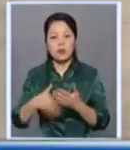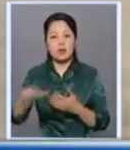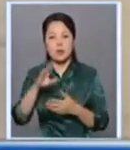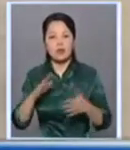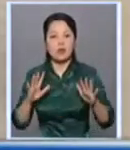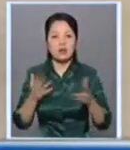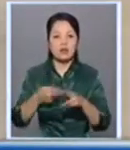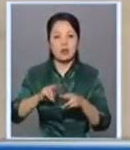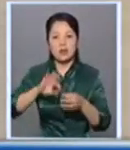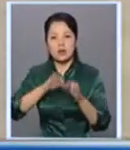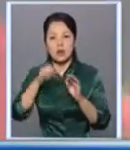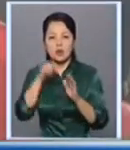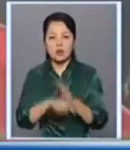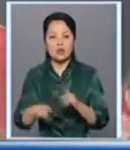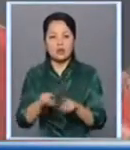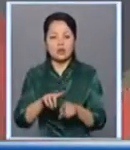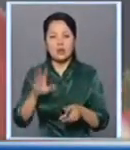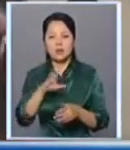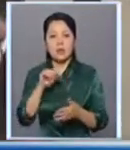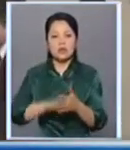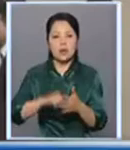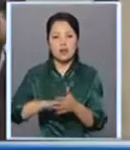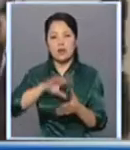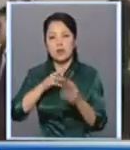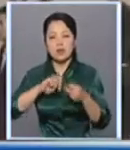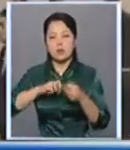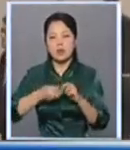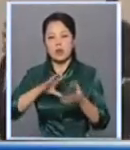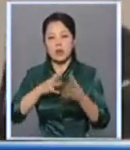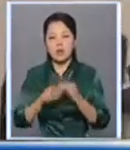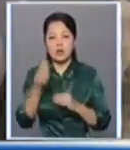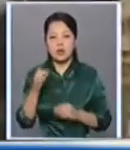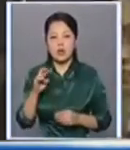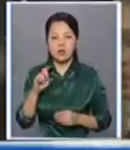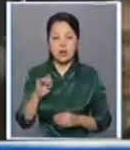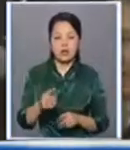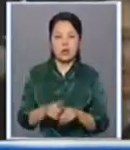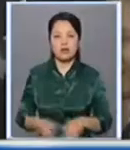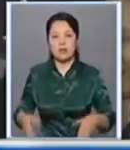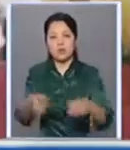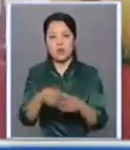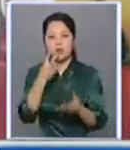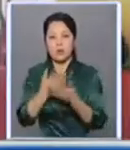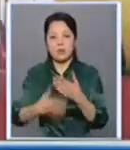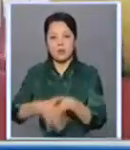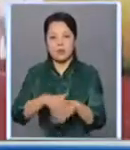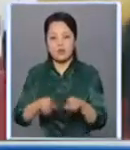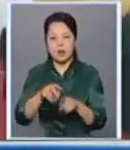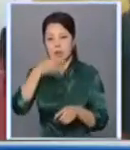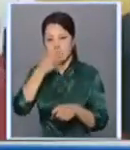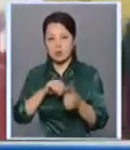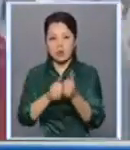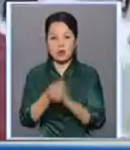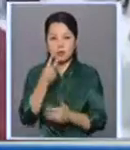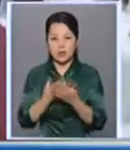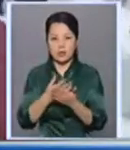ахуал, халықаралық және өңірдегі өзекті мәселелер, сондай-ақ Шанхай ынтымақтастық ұйымын одан әрі дамытудың келешегі туралы пікір